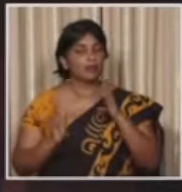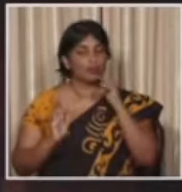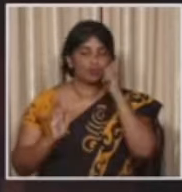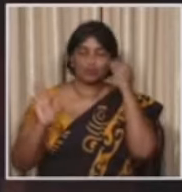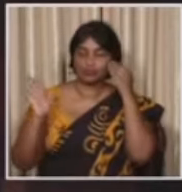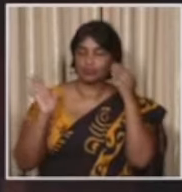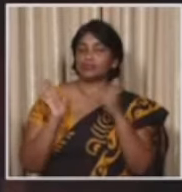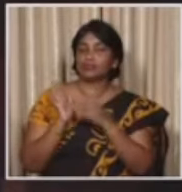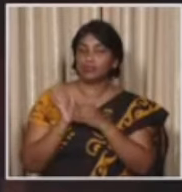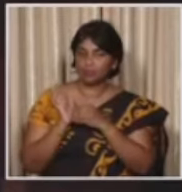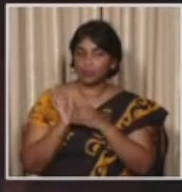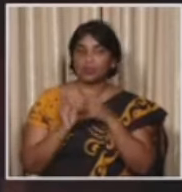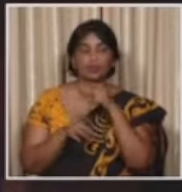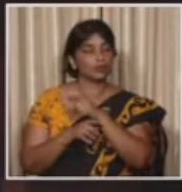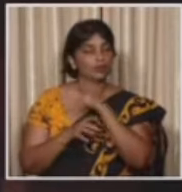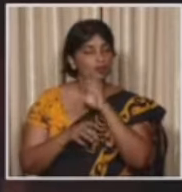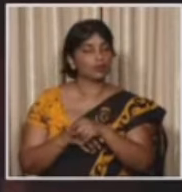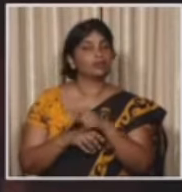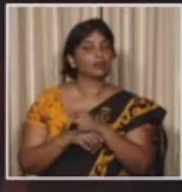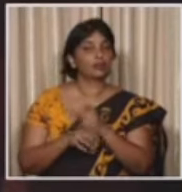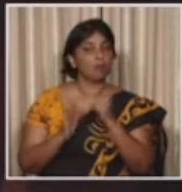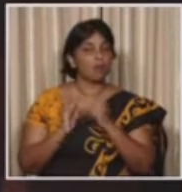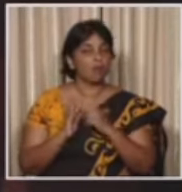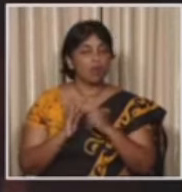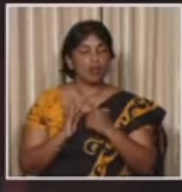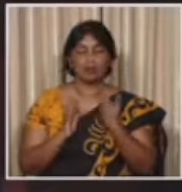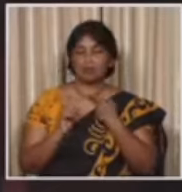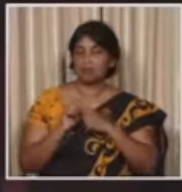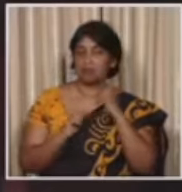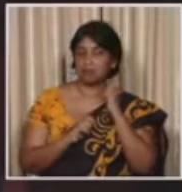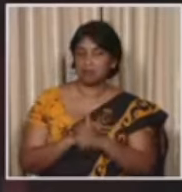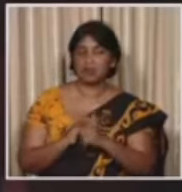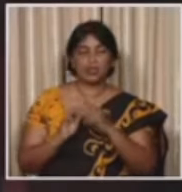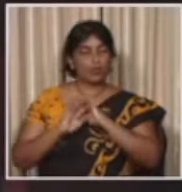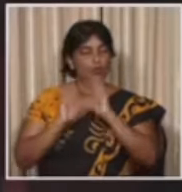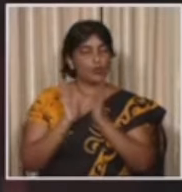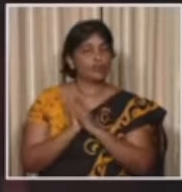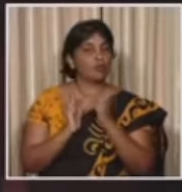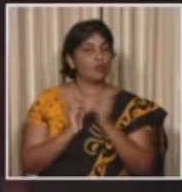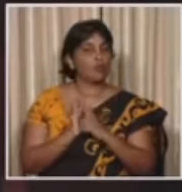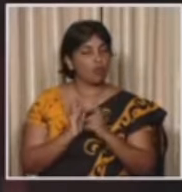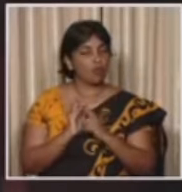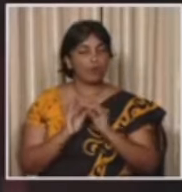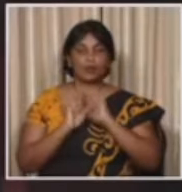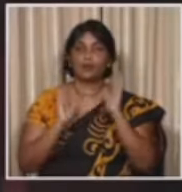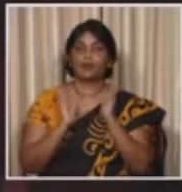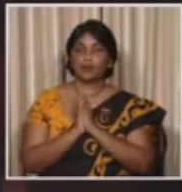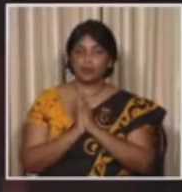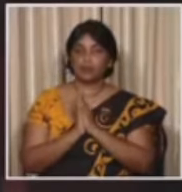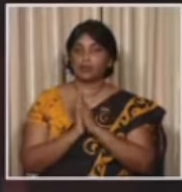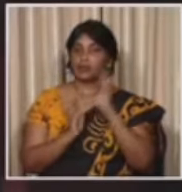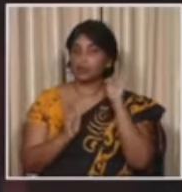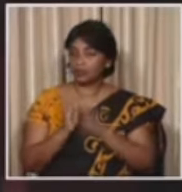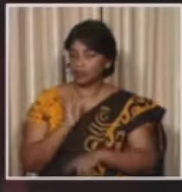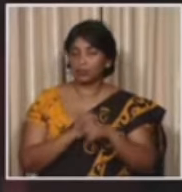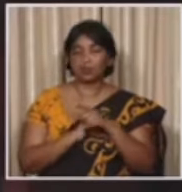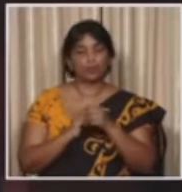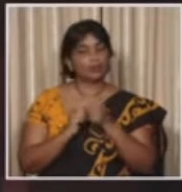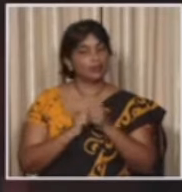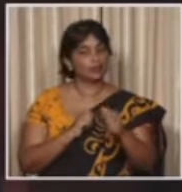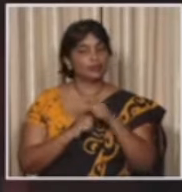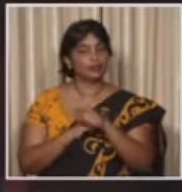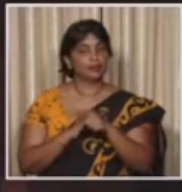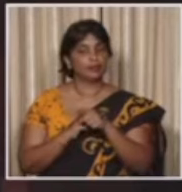බලලා ඒ දඩ පොලිය, වැල් පොලිය, එකතු වුණු පොලියෙන් යම් ප්‍රමාණයක් කපා හැරීමේ